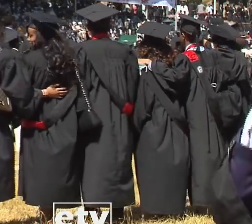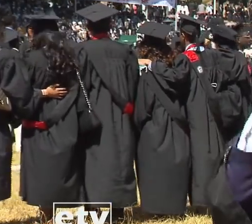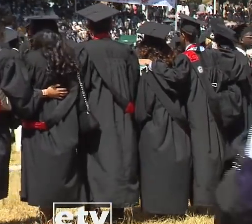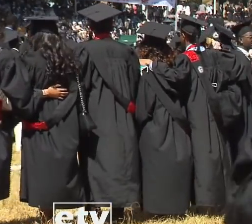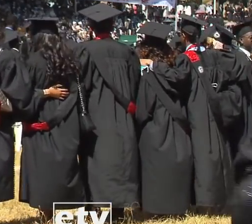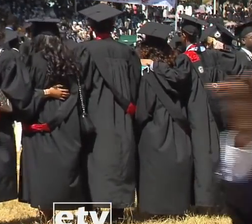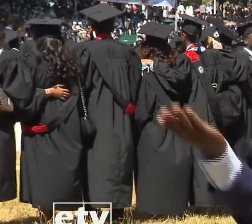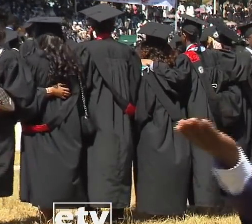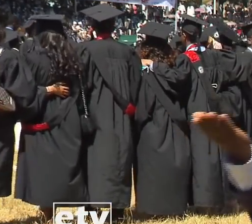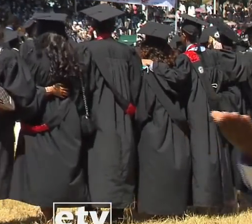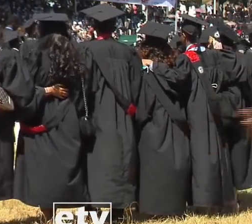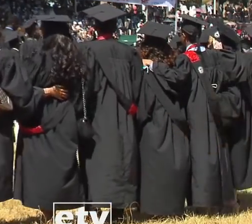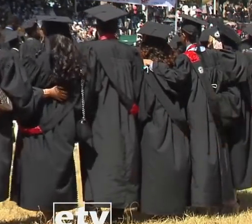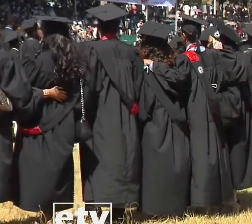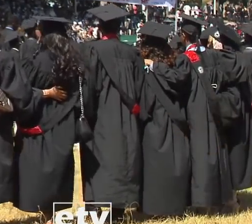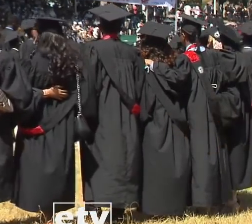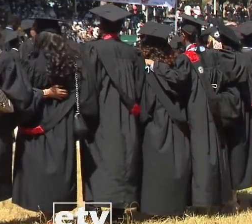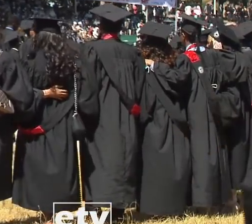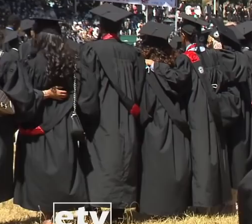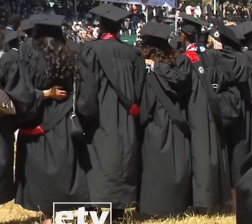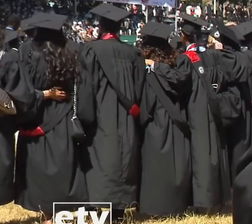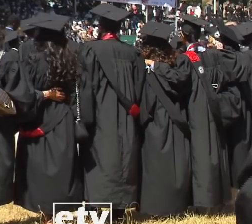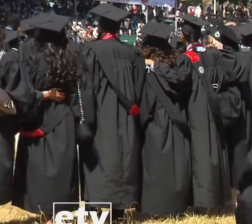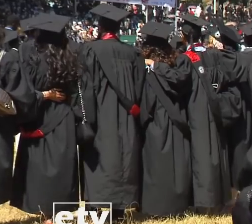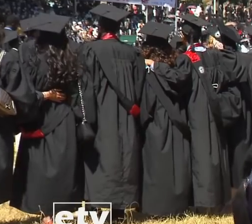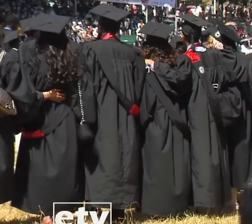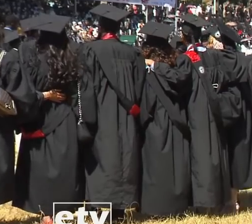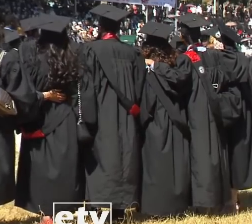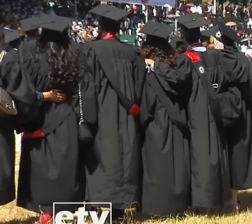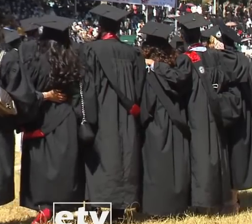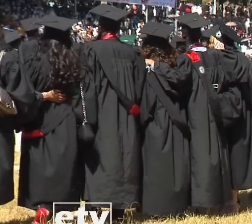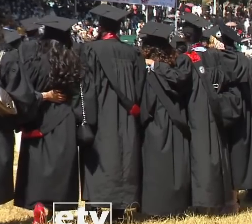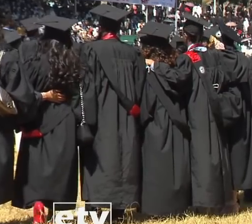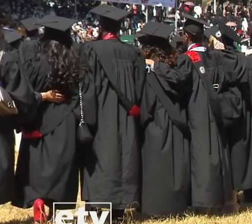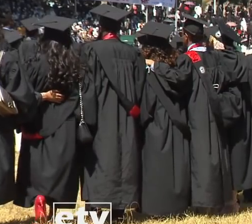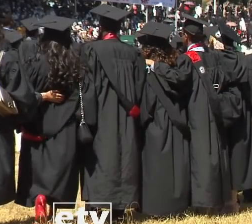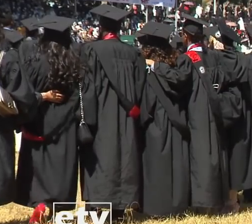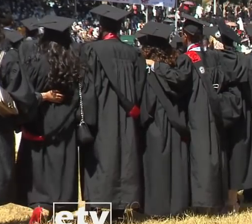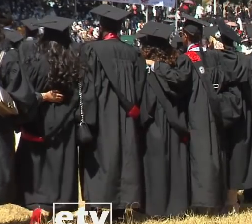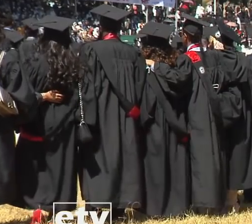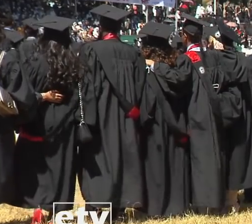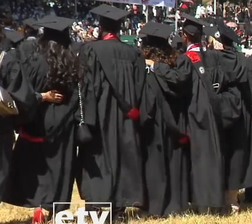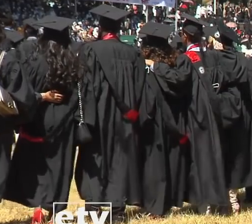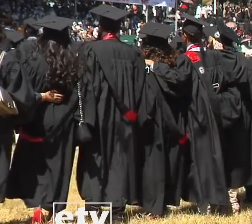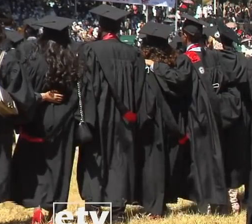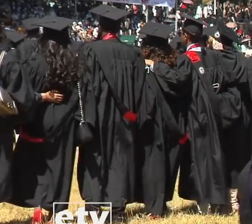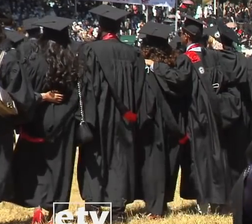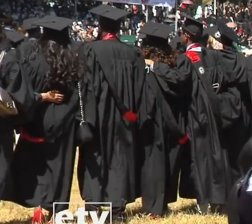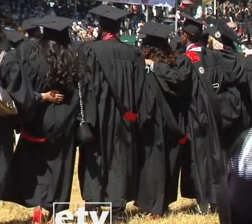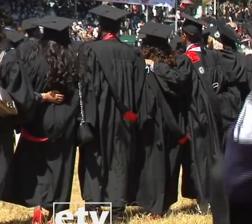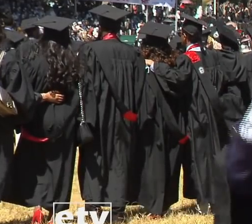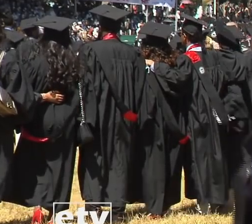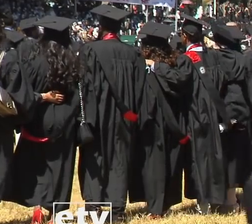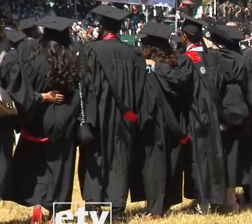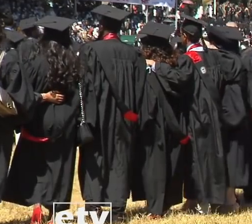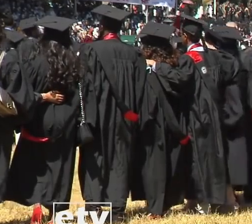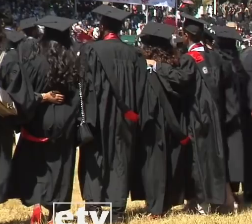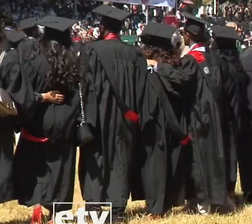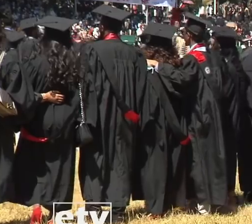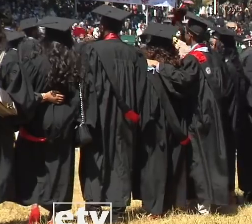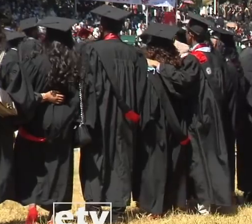ይችላል። የሆነ ዛሬ ተመረኩባል እኔ አንዱ ምስመትሳን ነኝ። ስለዚህ በእኔና በወገኖች የምስመትሳናቸው